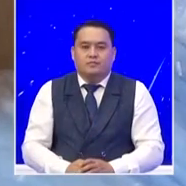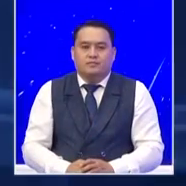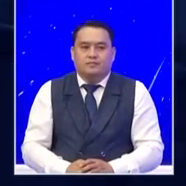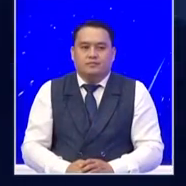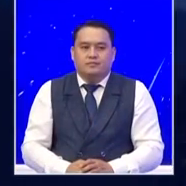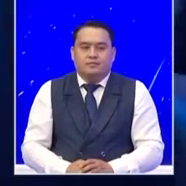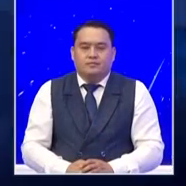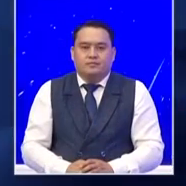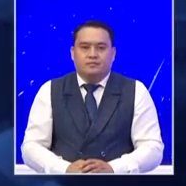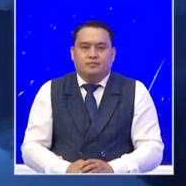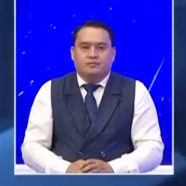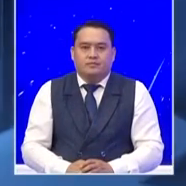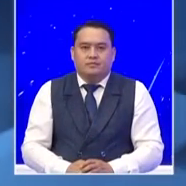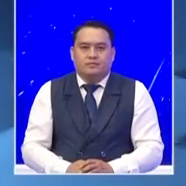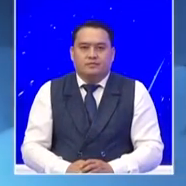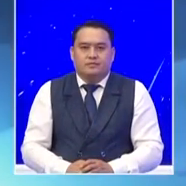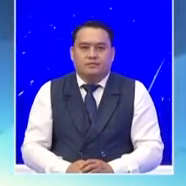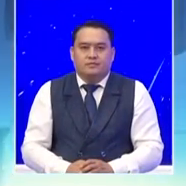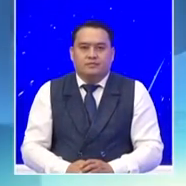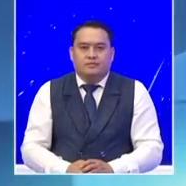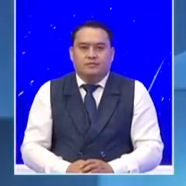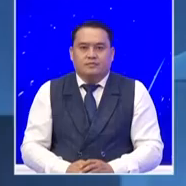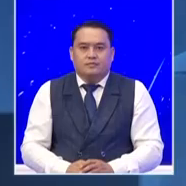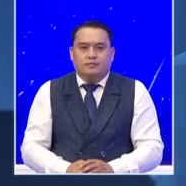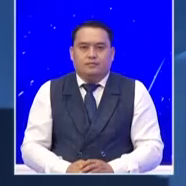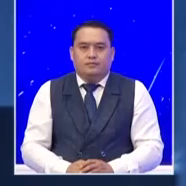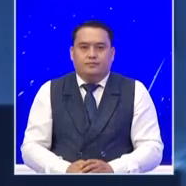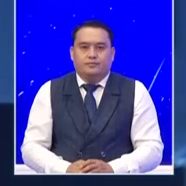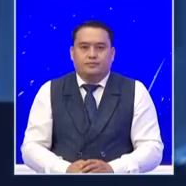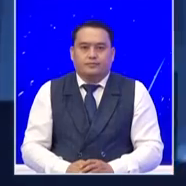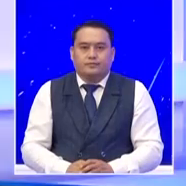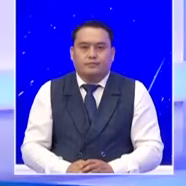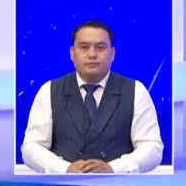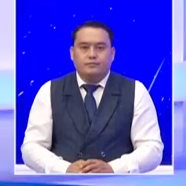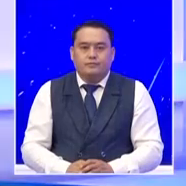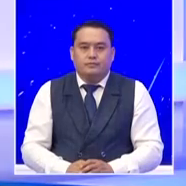масок. Ануар Амангельдинов, Абзал Нусипов, телеканал ЖТСУ.